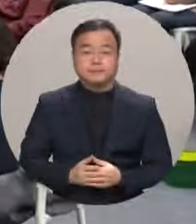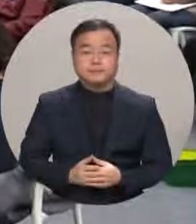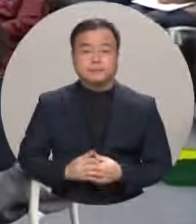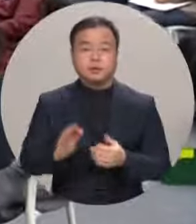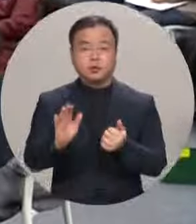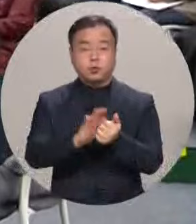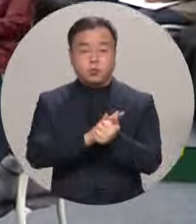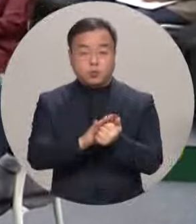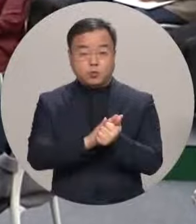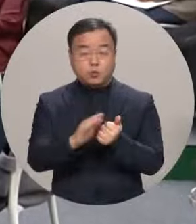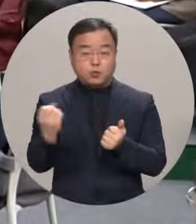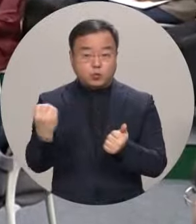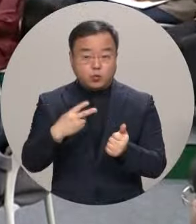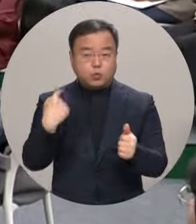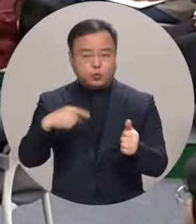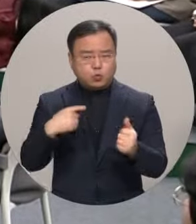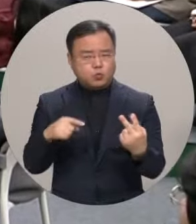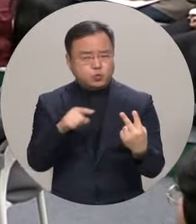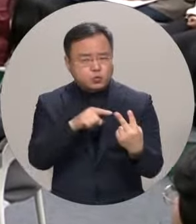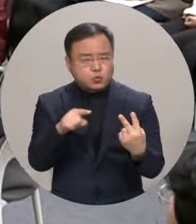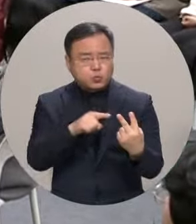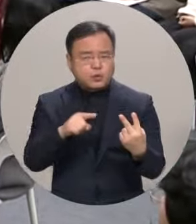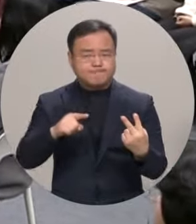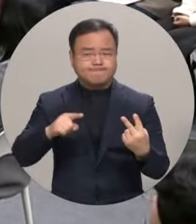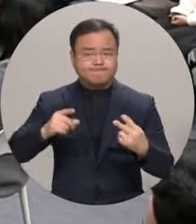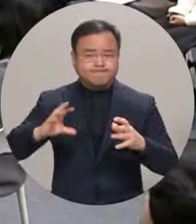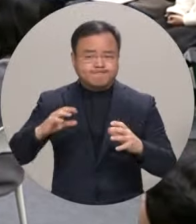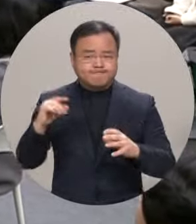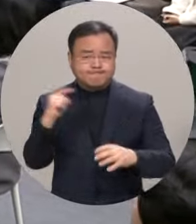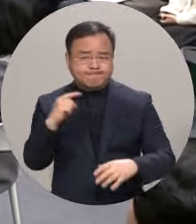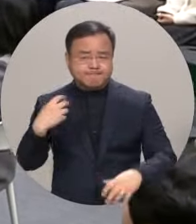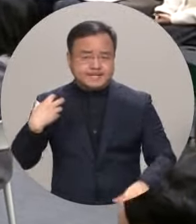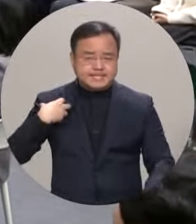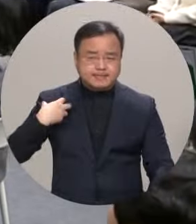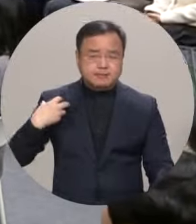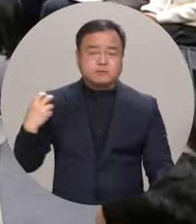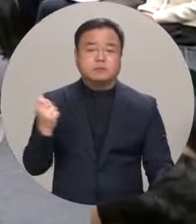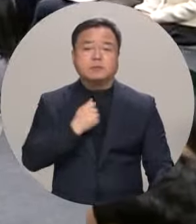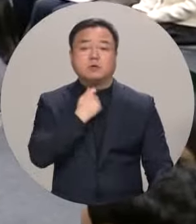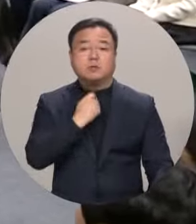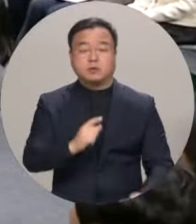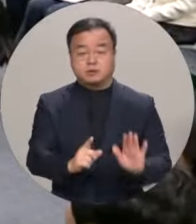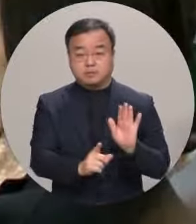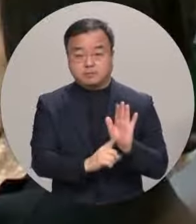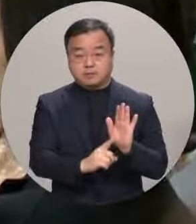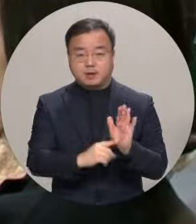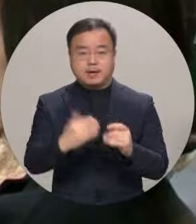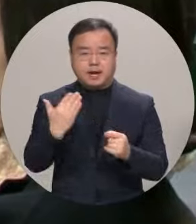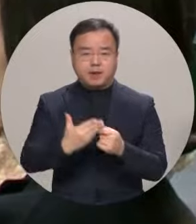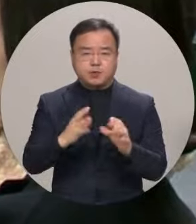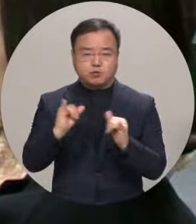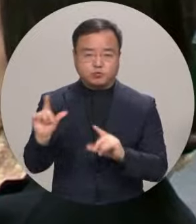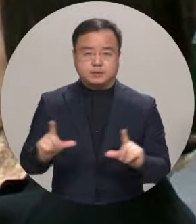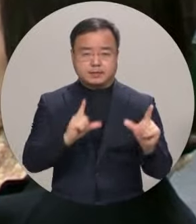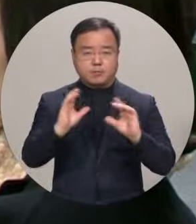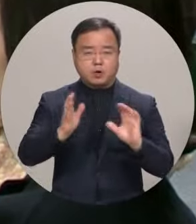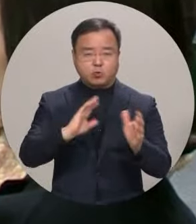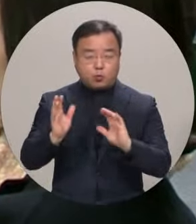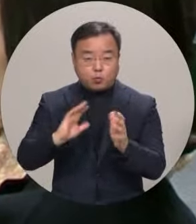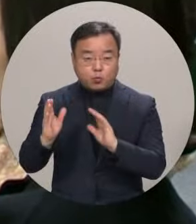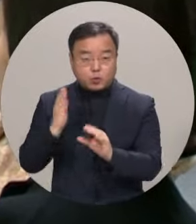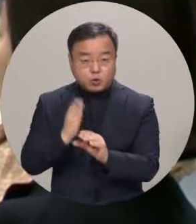돌봄과 교육만큼은 국가가 확실히 책임지겠다 윤성 대통령은 아홉번째 토론회를